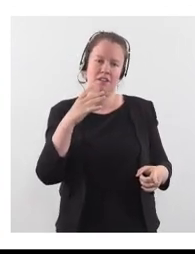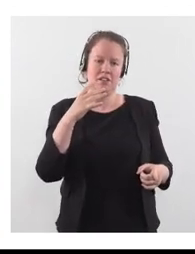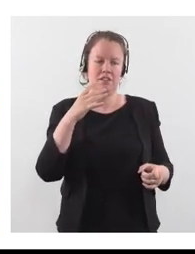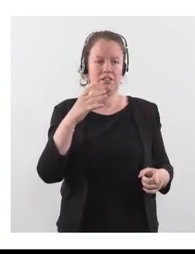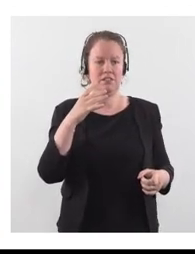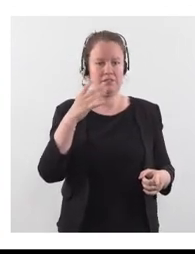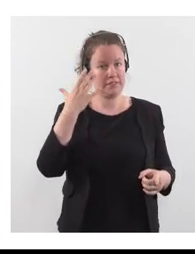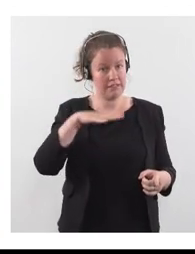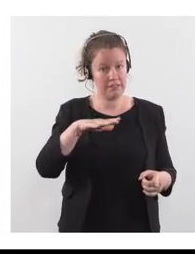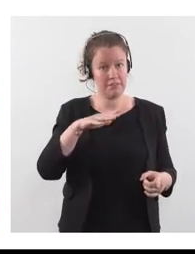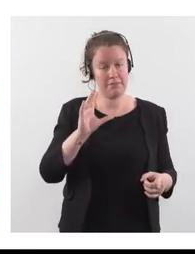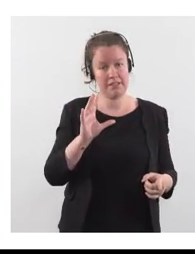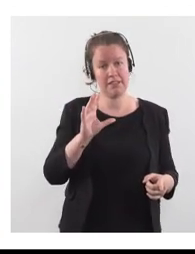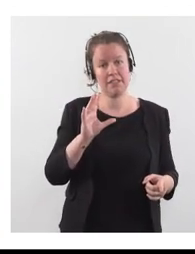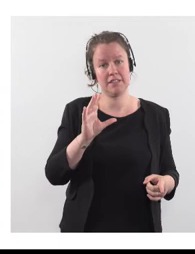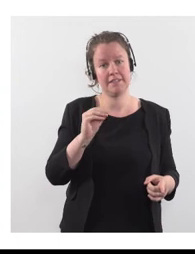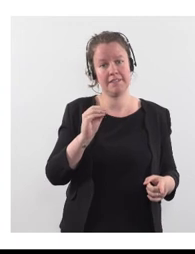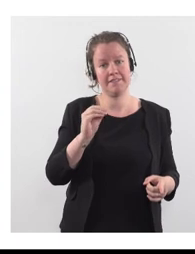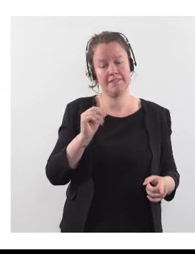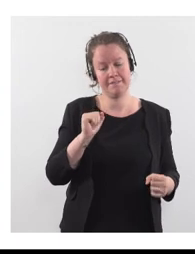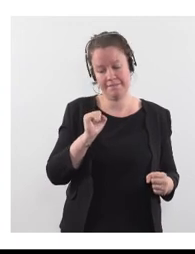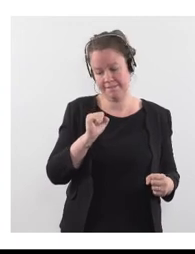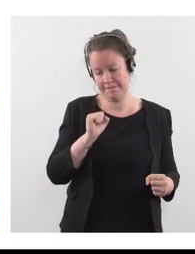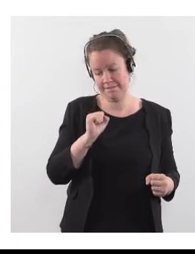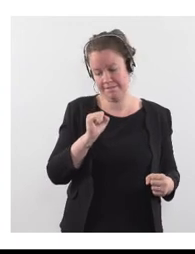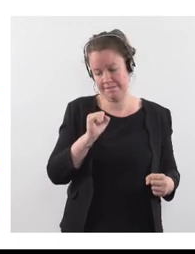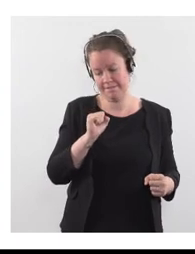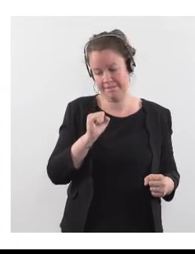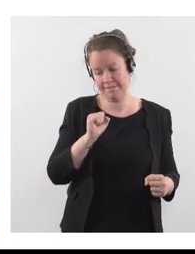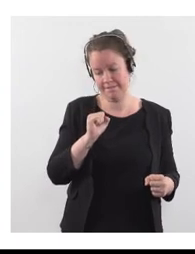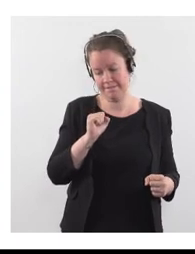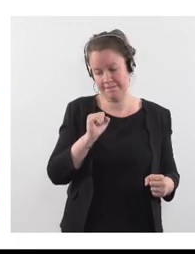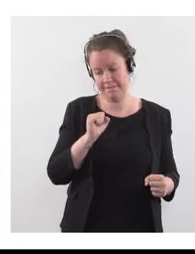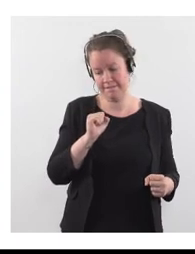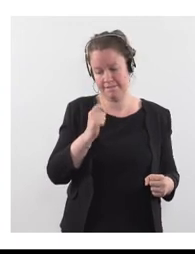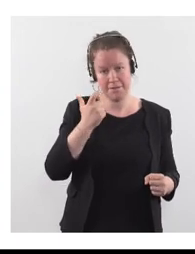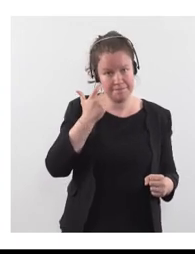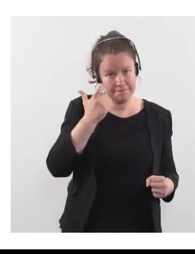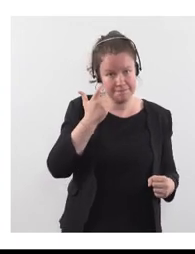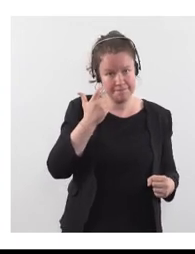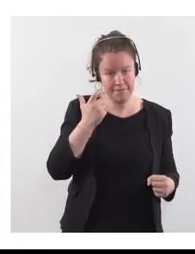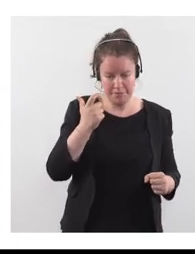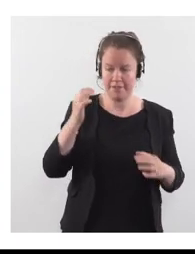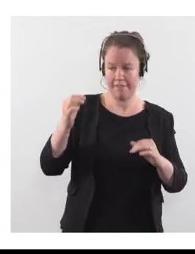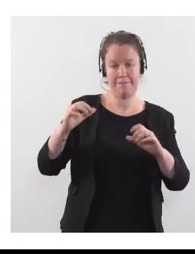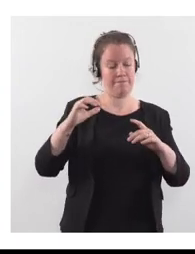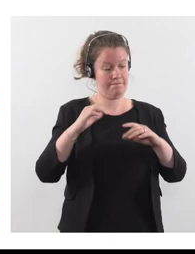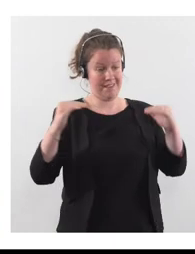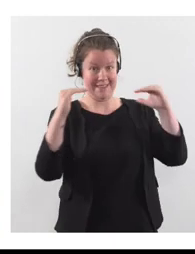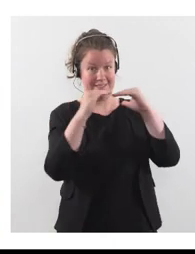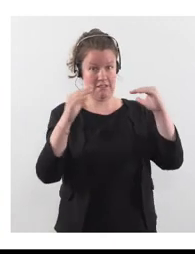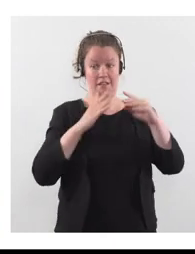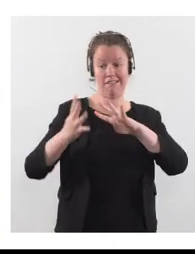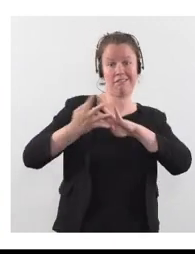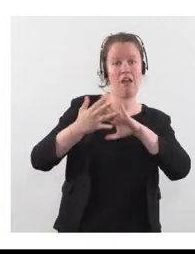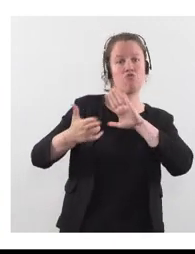plus avant par rapport à notre initiation sur les standards contraignants pour l'égalité. Et j'espère que